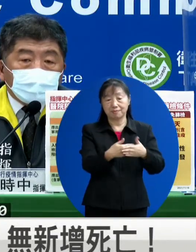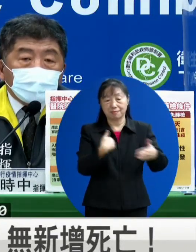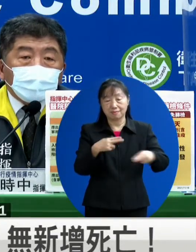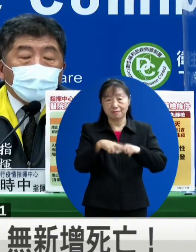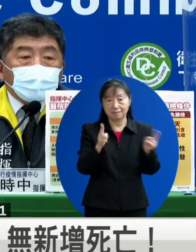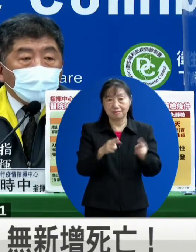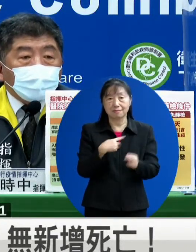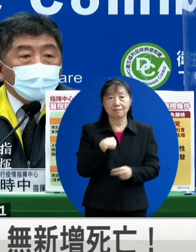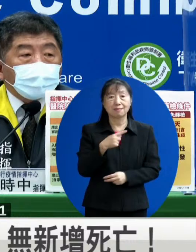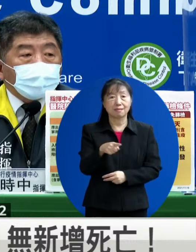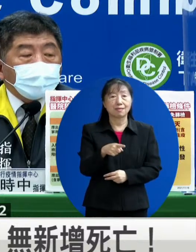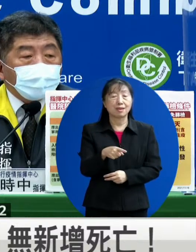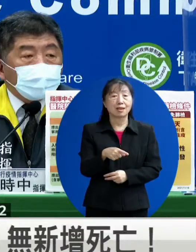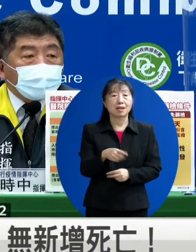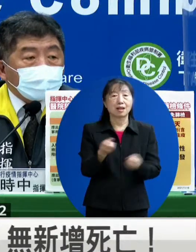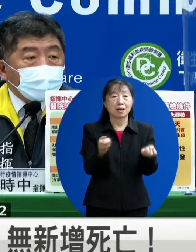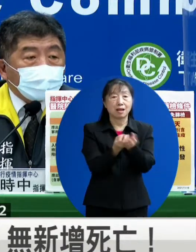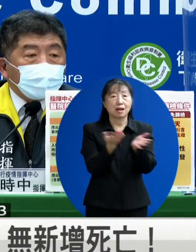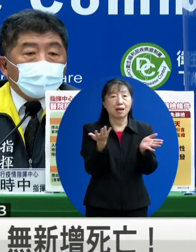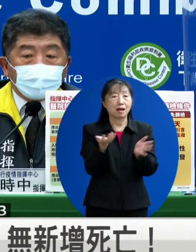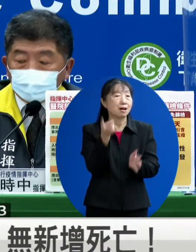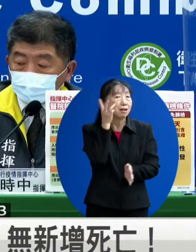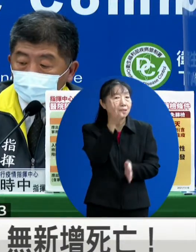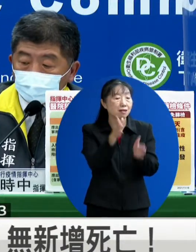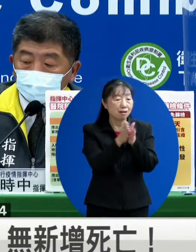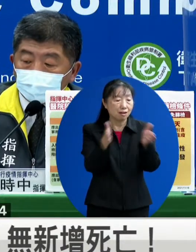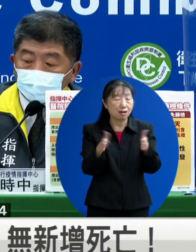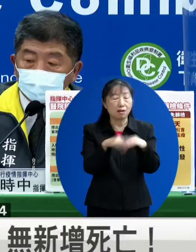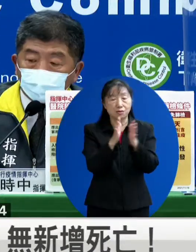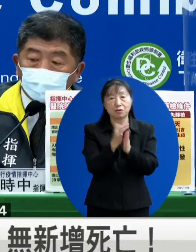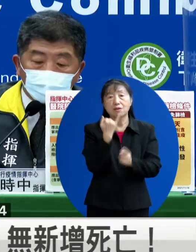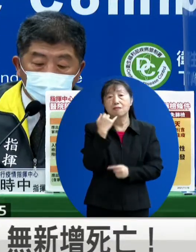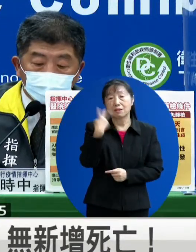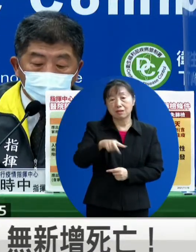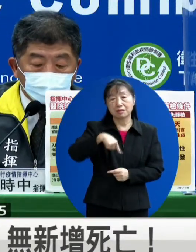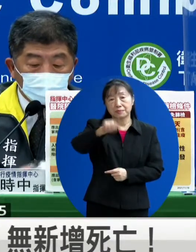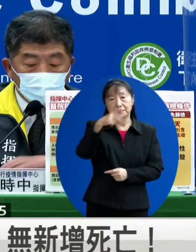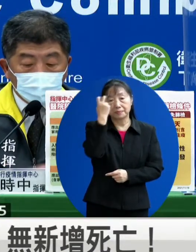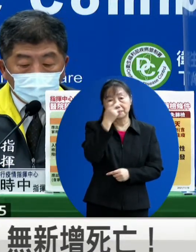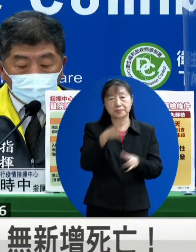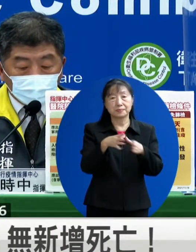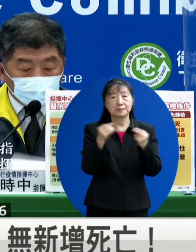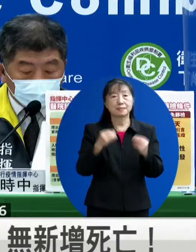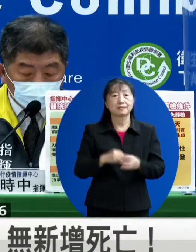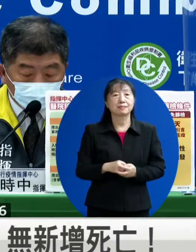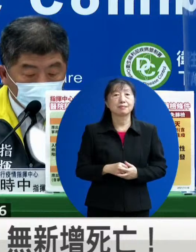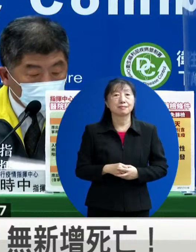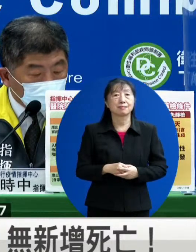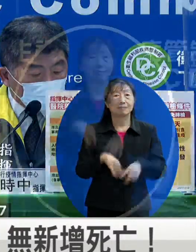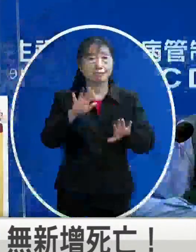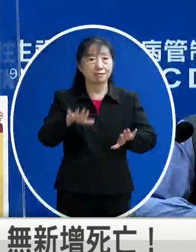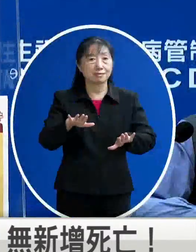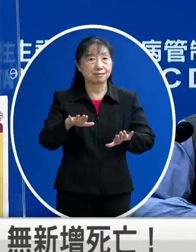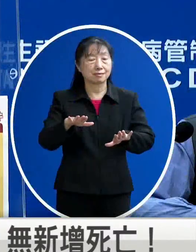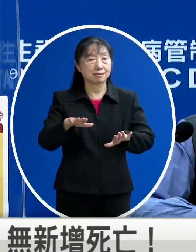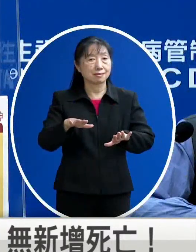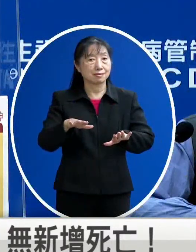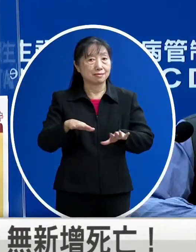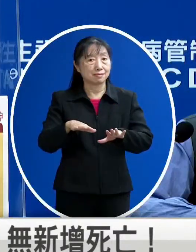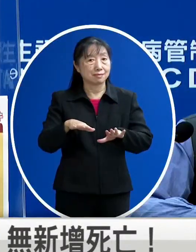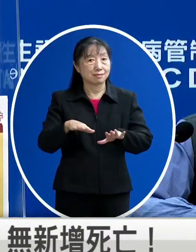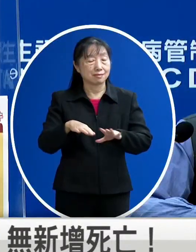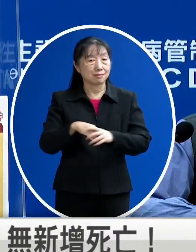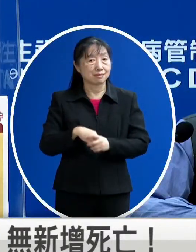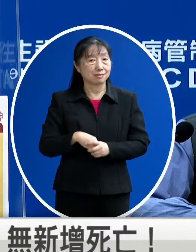病日3个月内都可以免筛检。好，那跟大家再说明一下。 好，那我们今天的报，哎，哦，今天昨天打